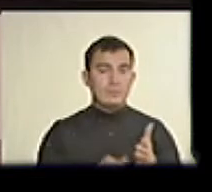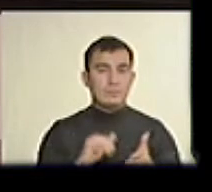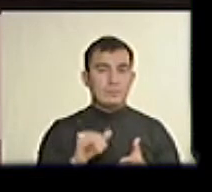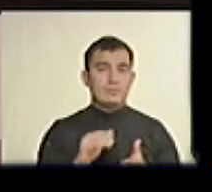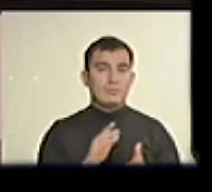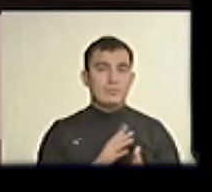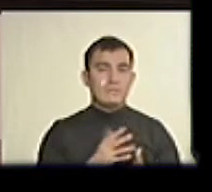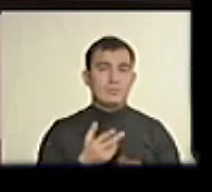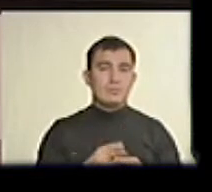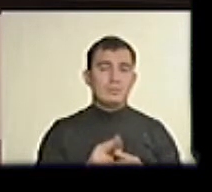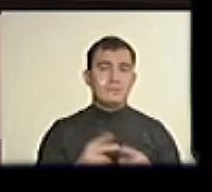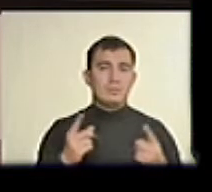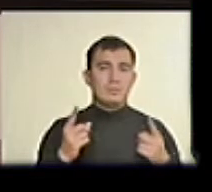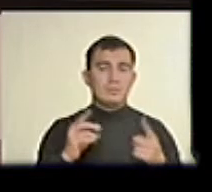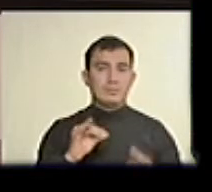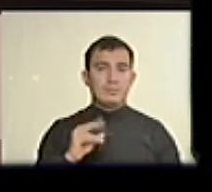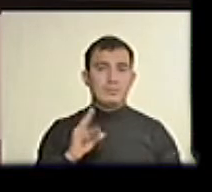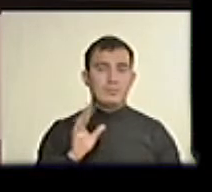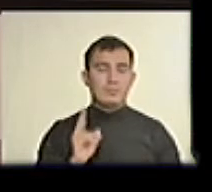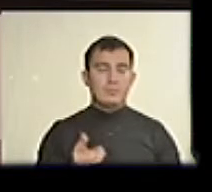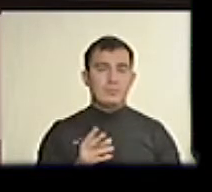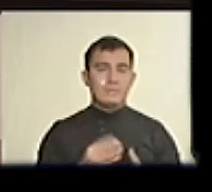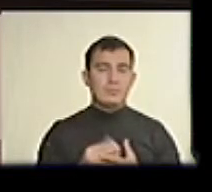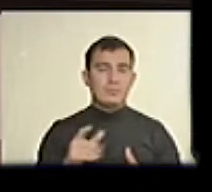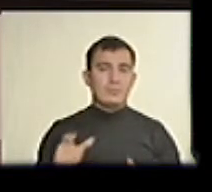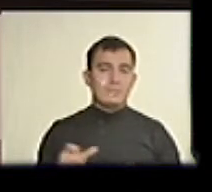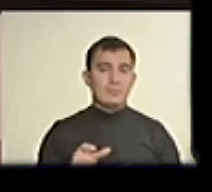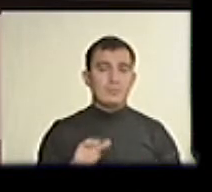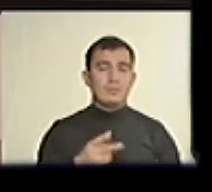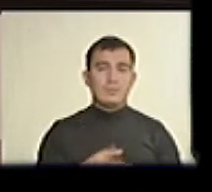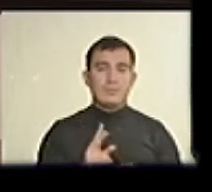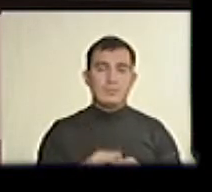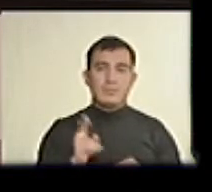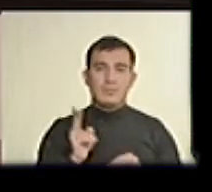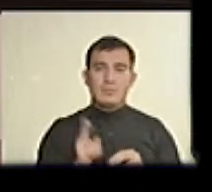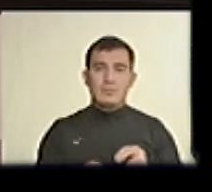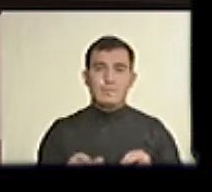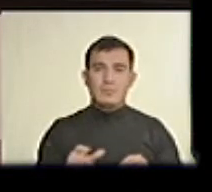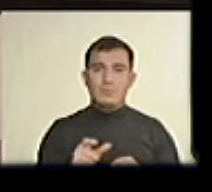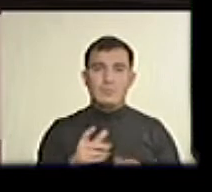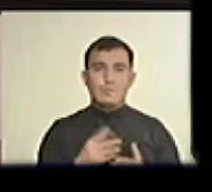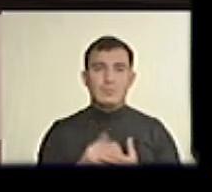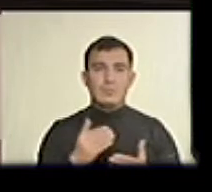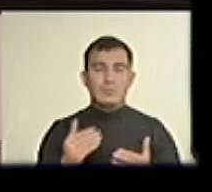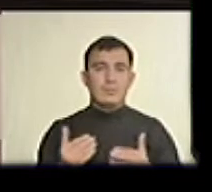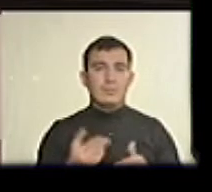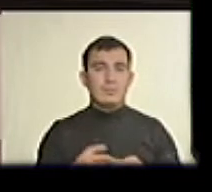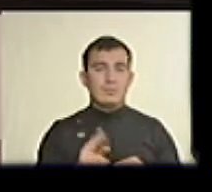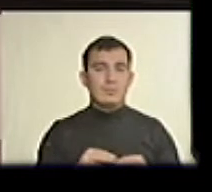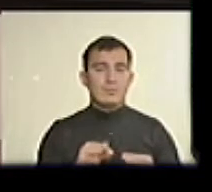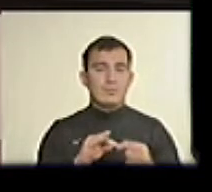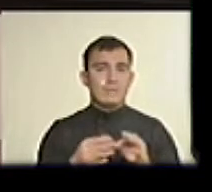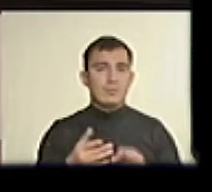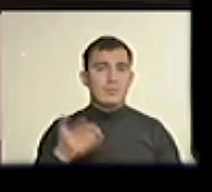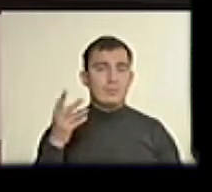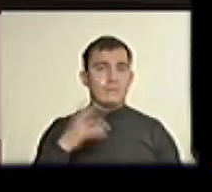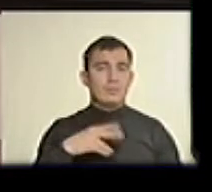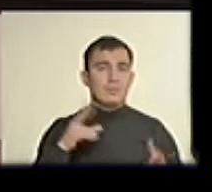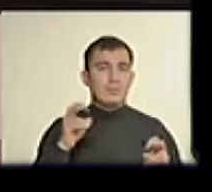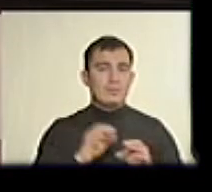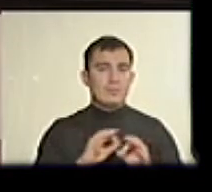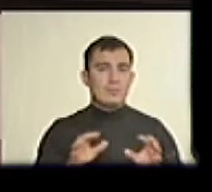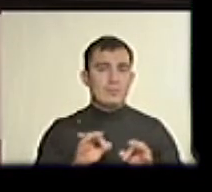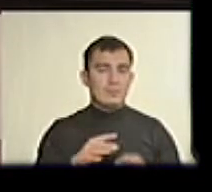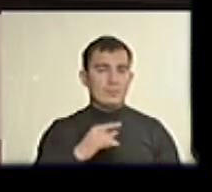Buyuk Ipak yo'lining faoliyatini to'xtaganligida edi. Shu sababdan ham biz yuqoridagi mavzuda ko'rib chiqqan edik,